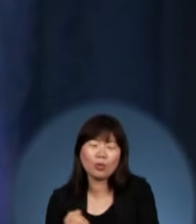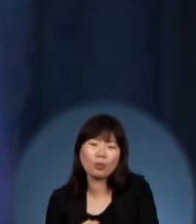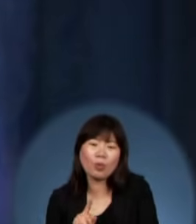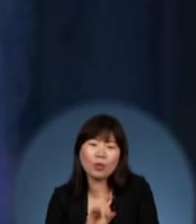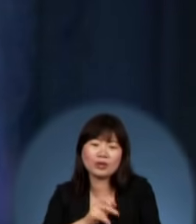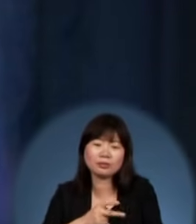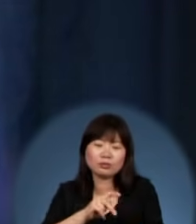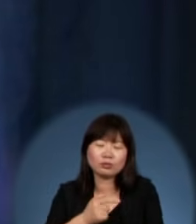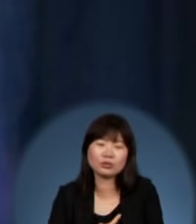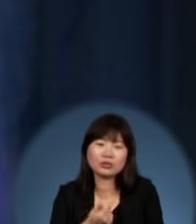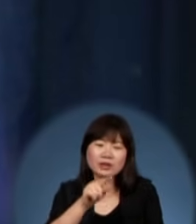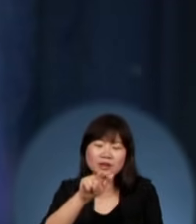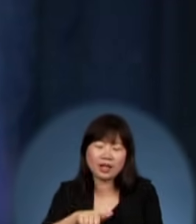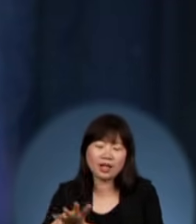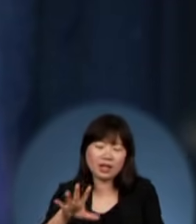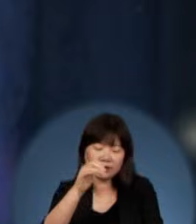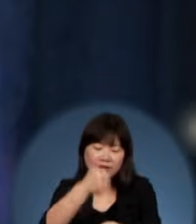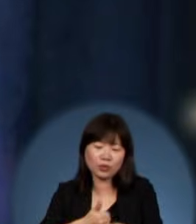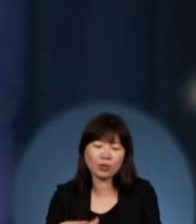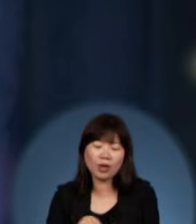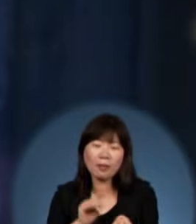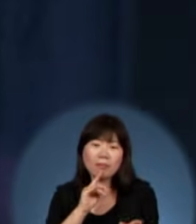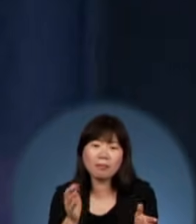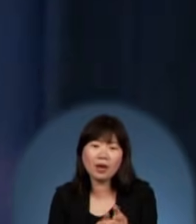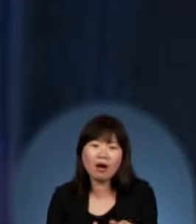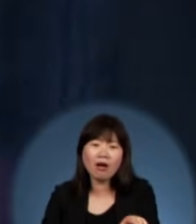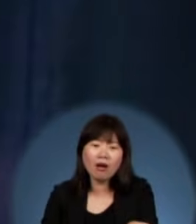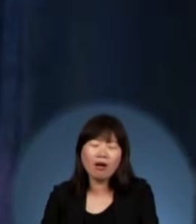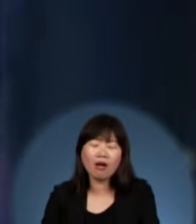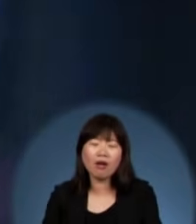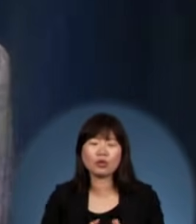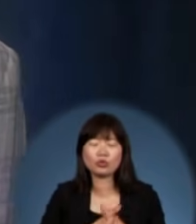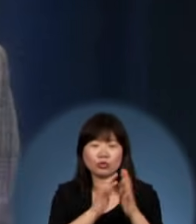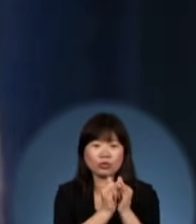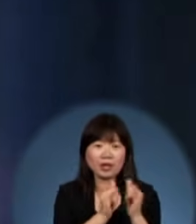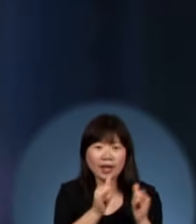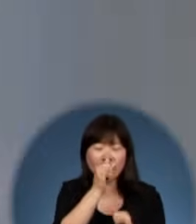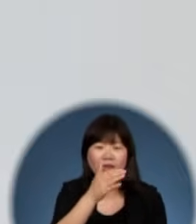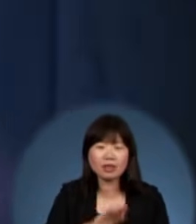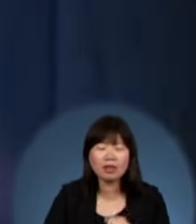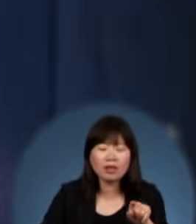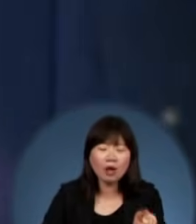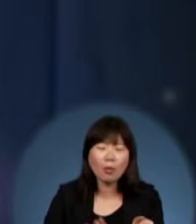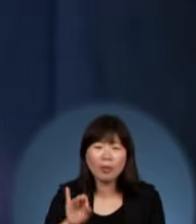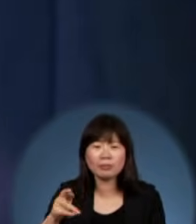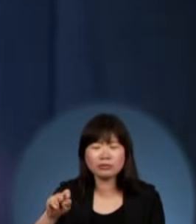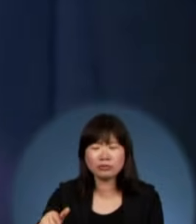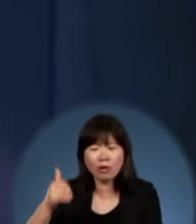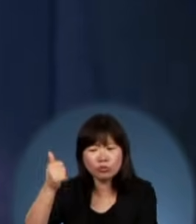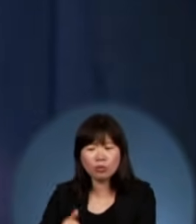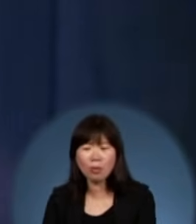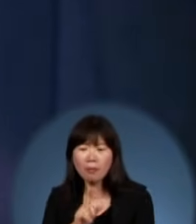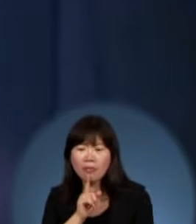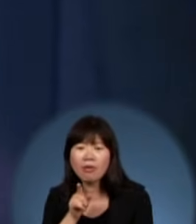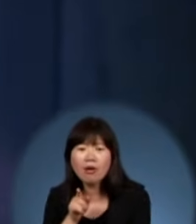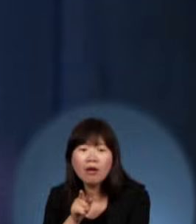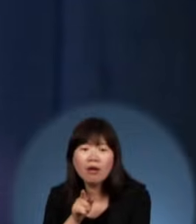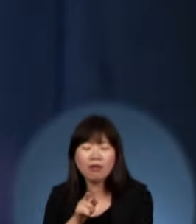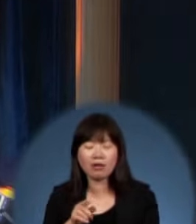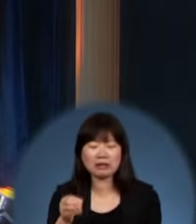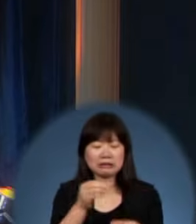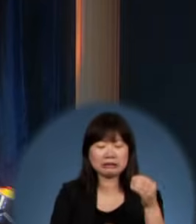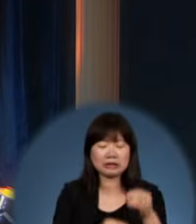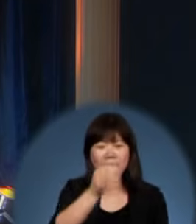화가 였는데 조각가 있는데 그건 축가 있는데 무슨 인문학을 종결했다 고 하십니까 그가 마지막 쓴 시 중에서 이런 씨가